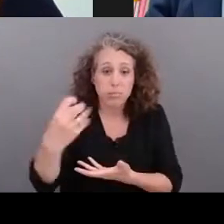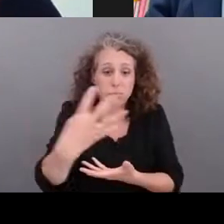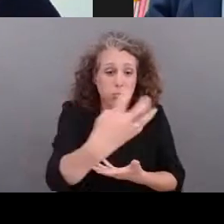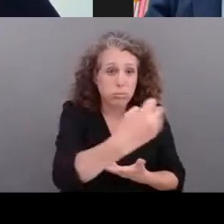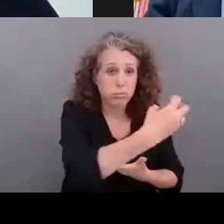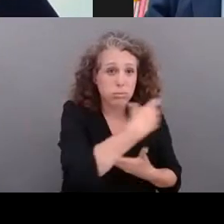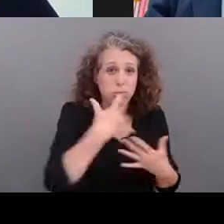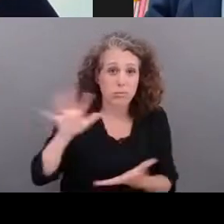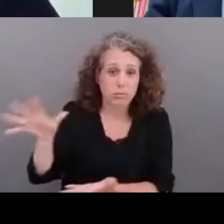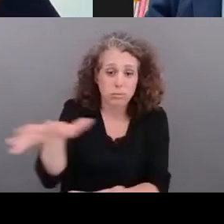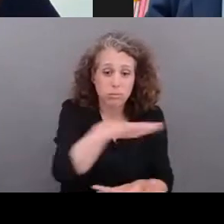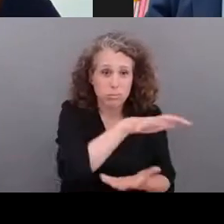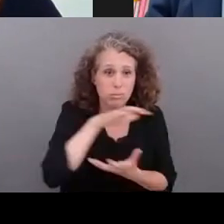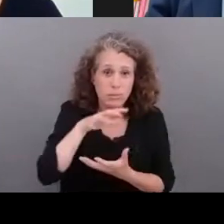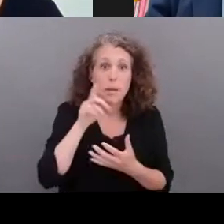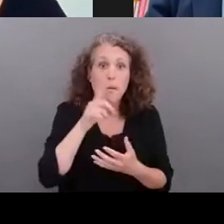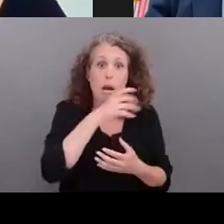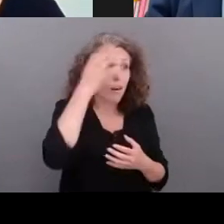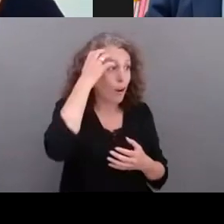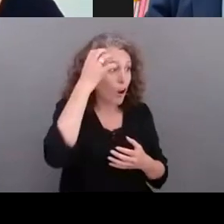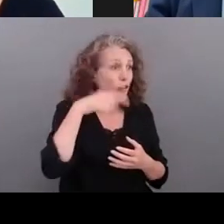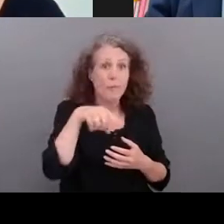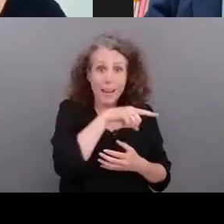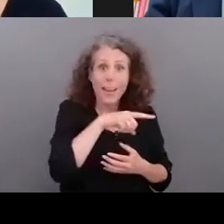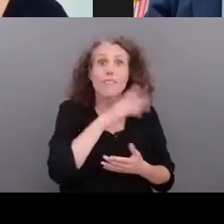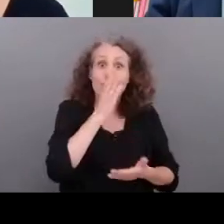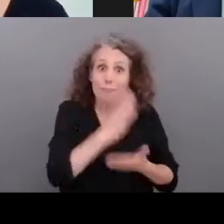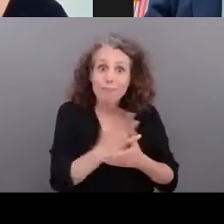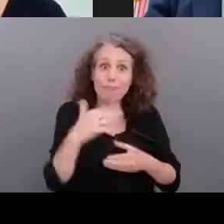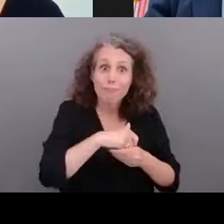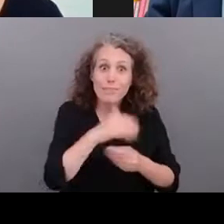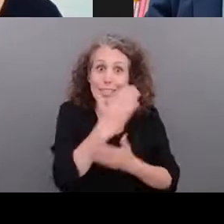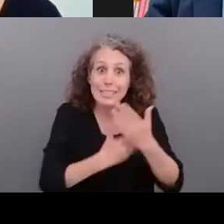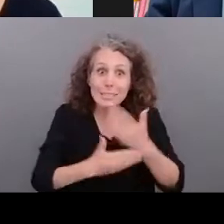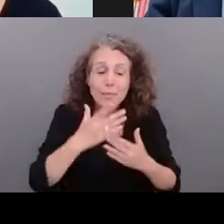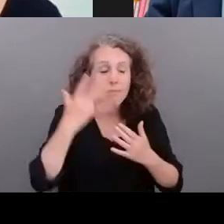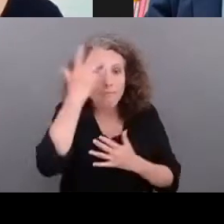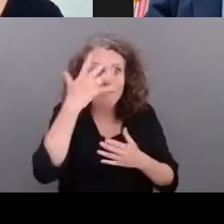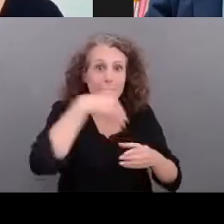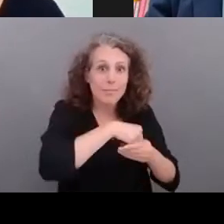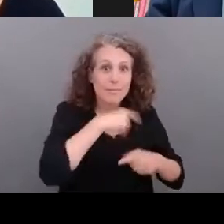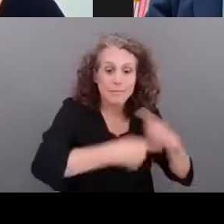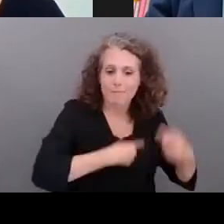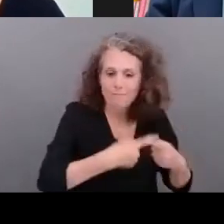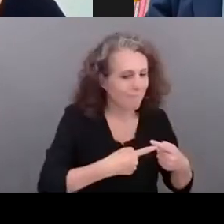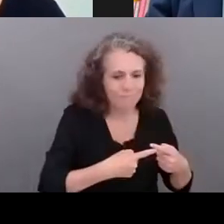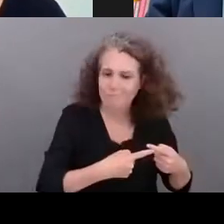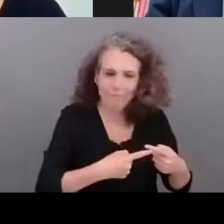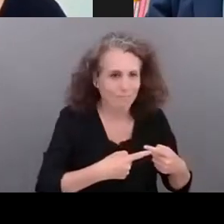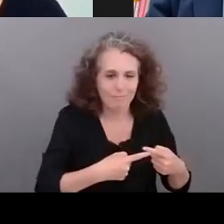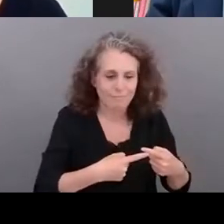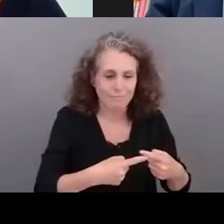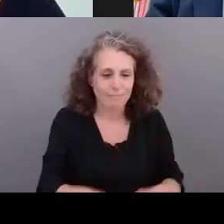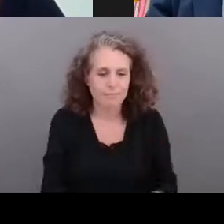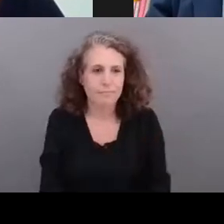malheureusement, les différents pays ne sont pas parvenus à prendre des mesures responsables et inclusives malgré les mesures de